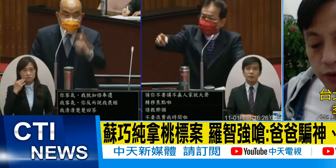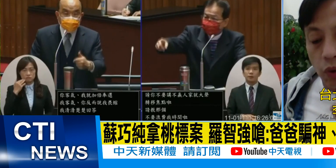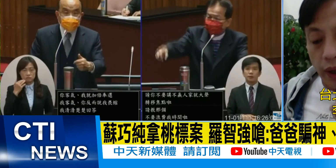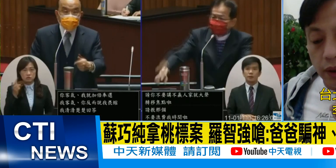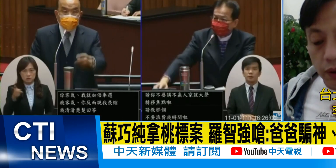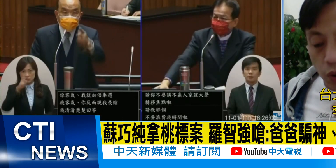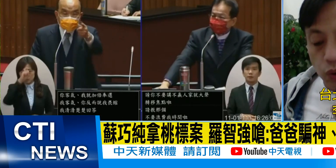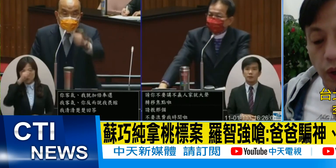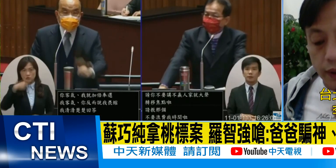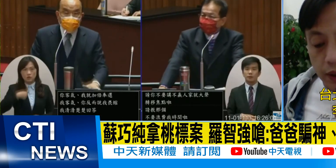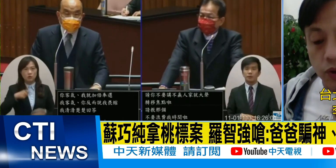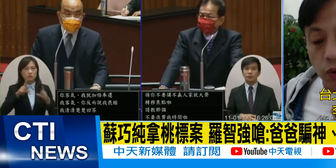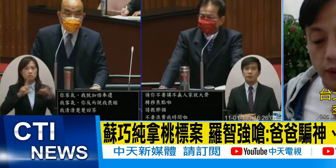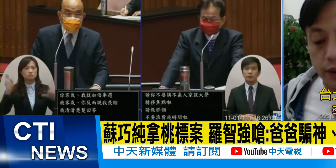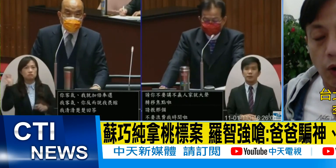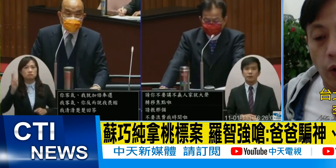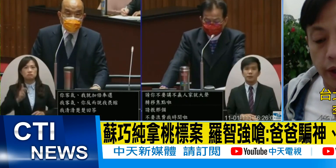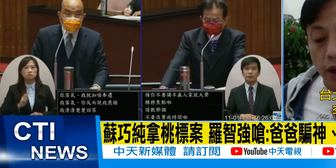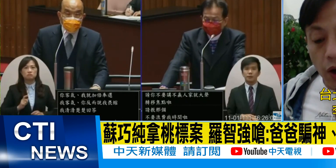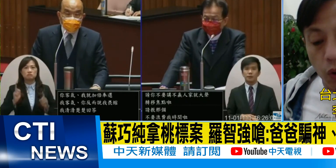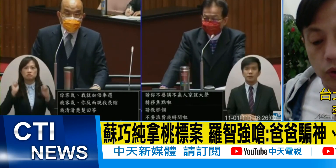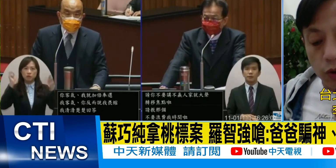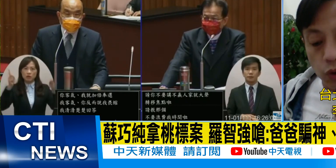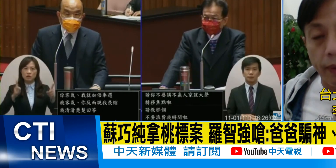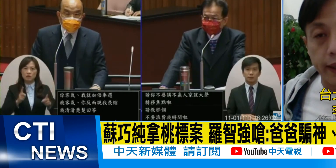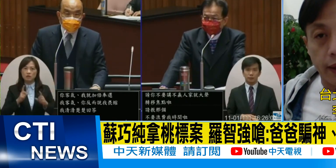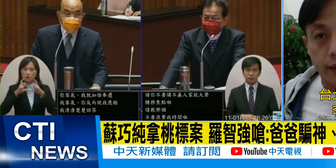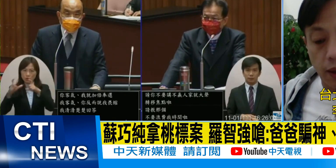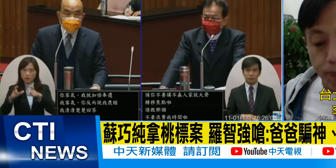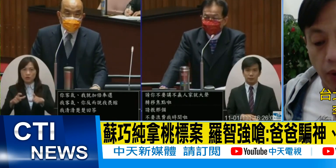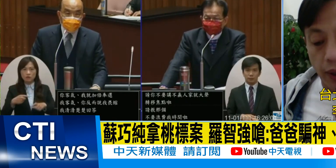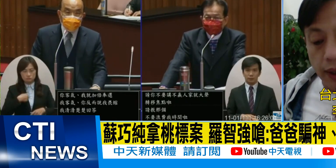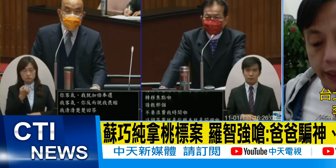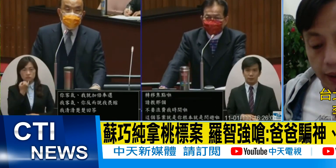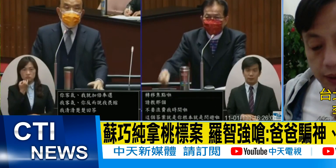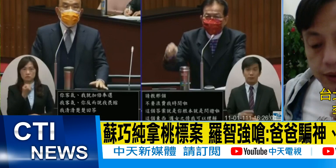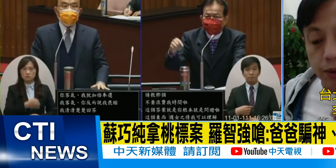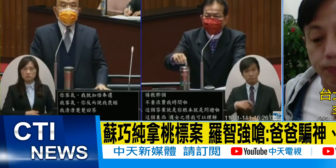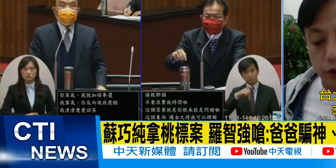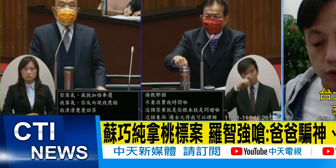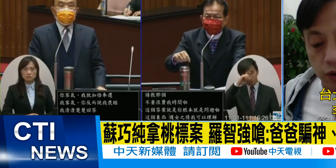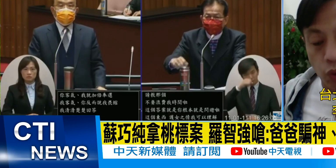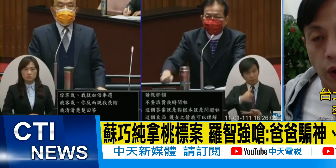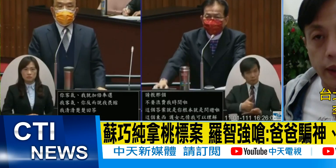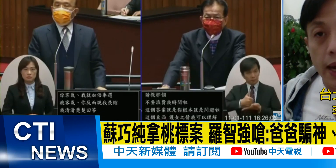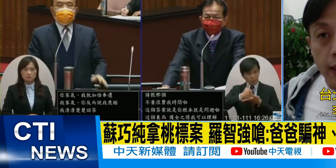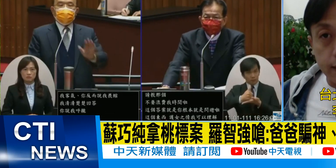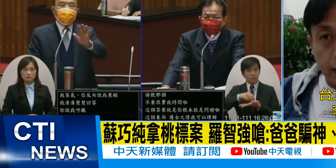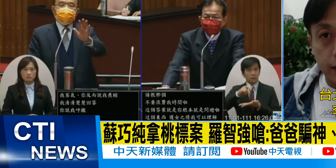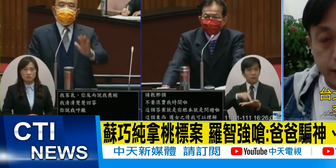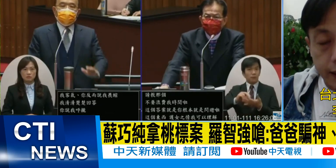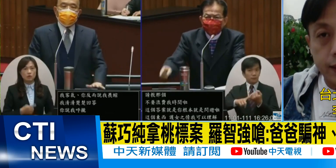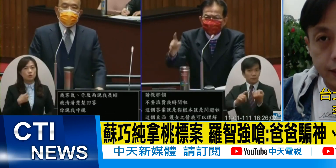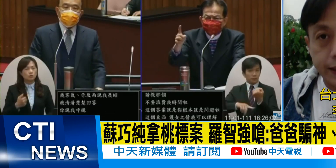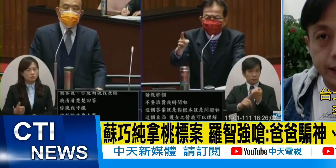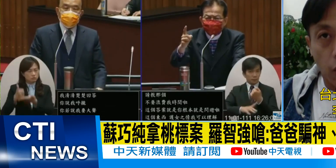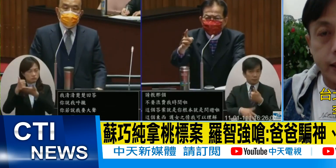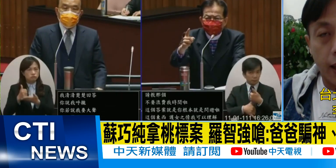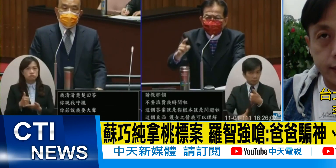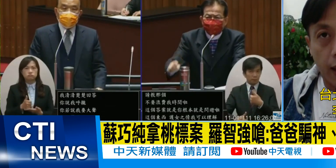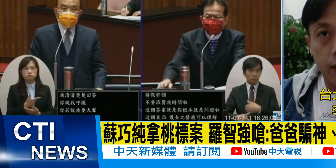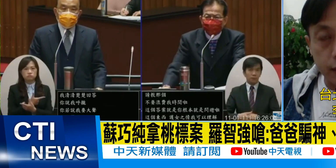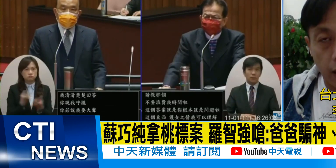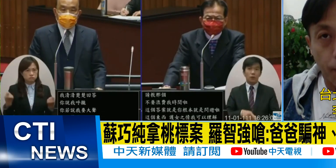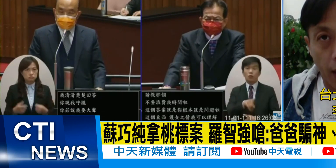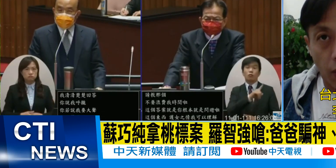新总馆图书馆新总馆这个会议，互动多媒体的这个标案2495万，即使是上游